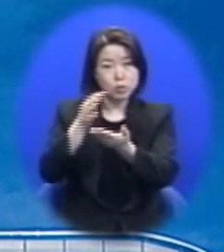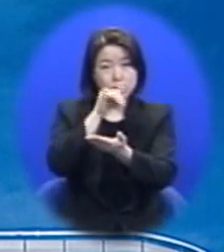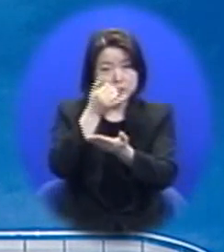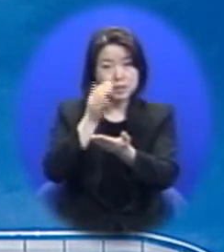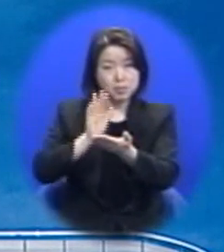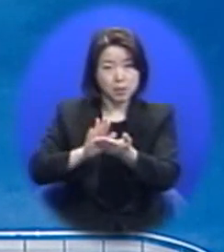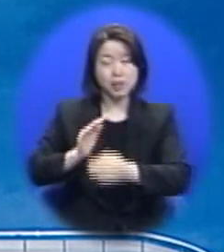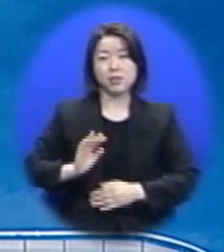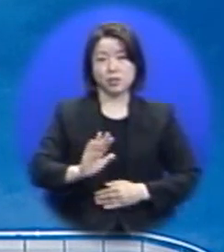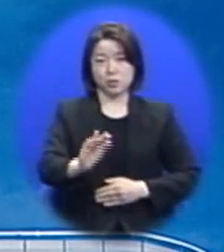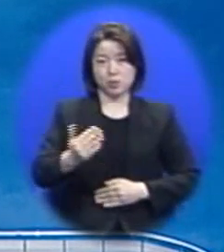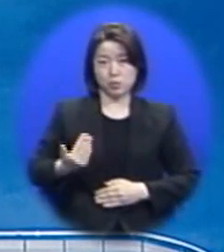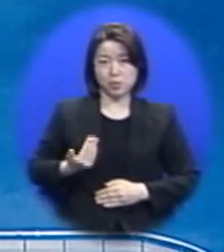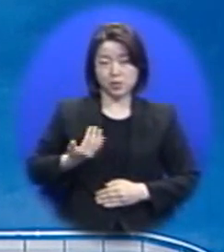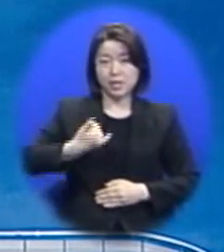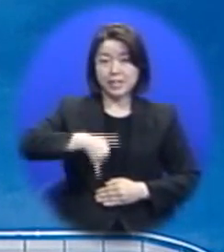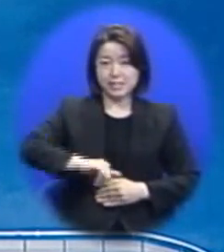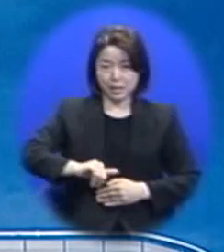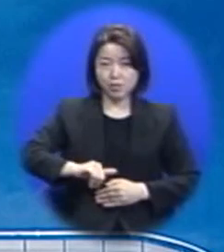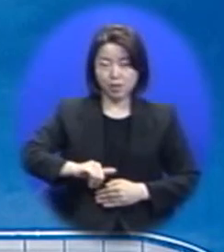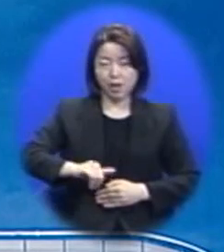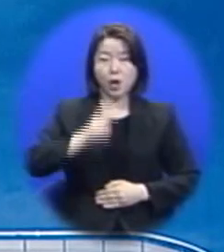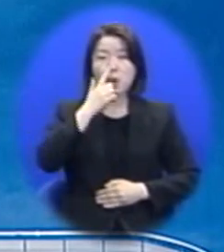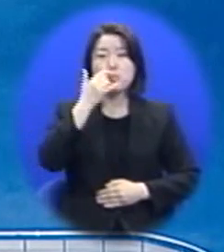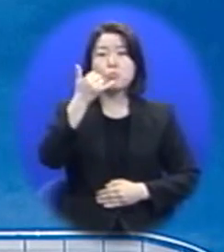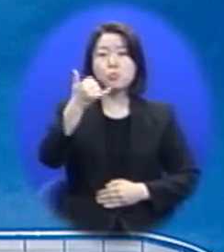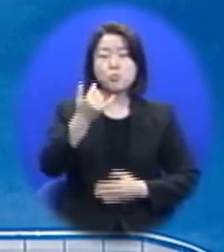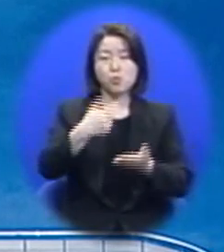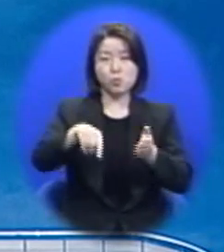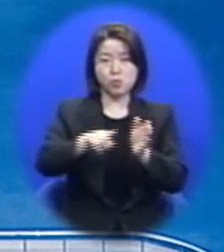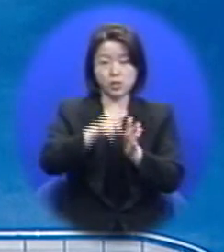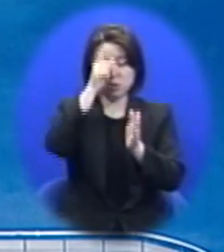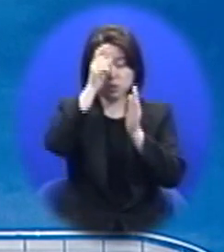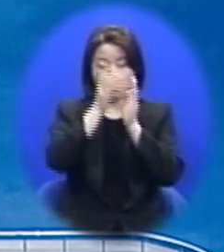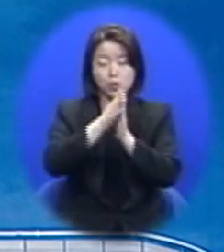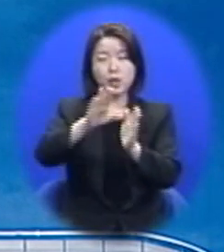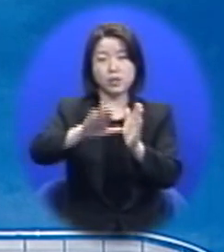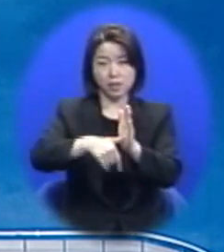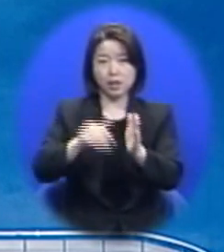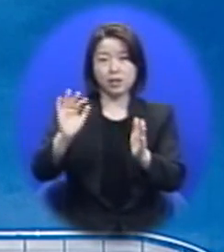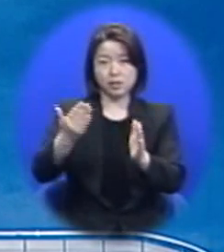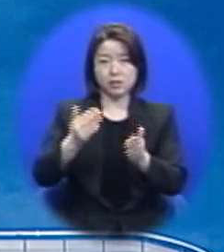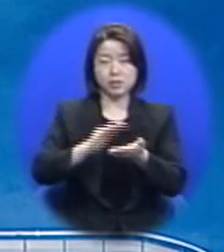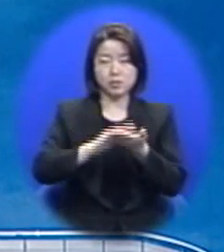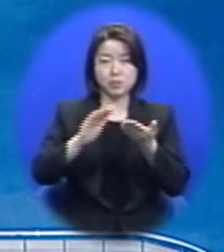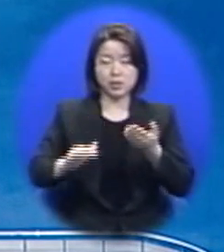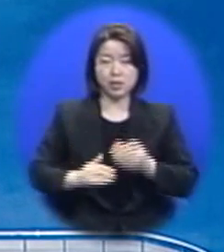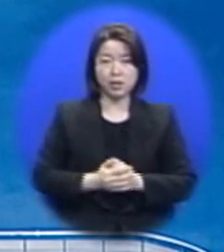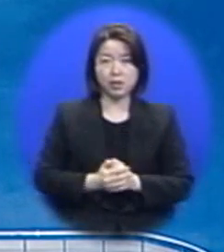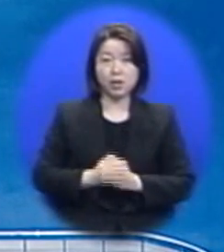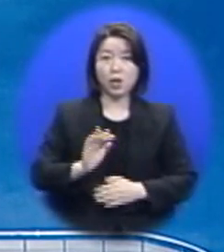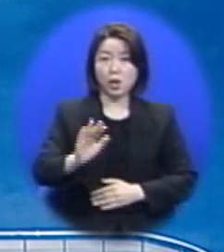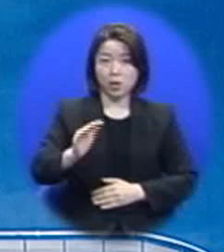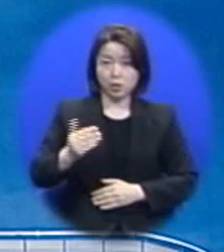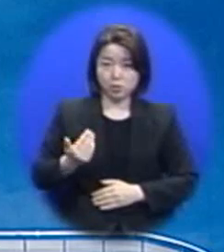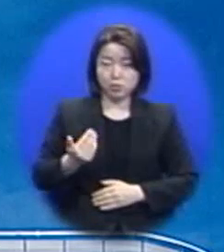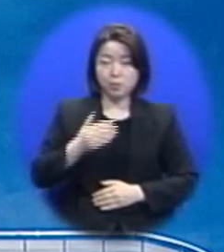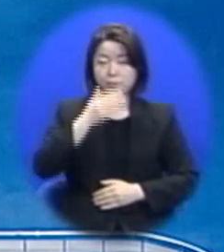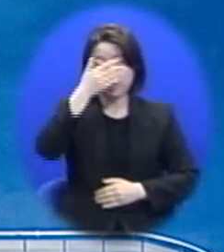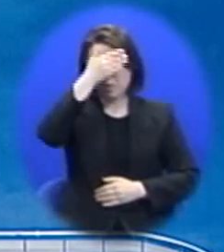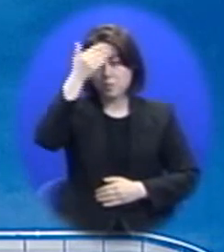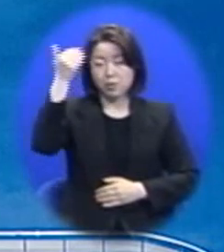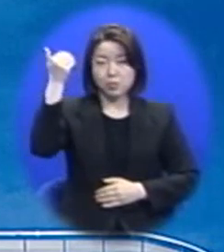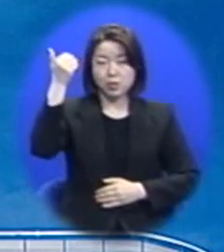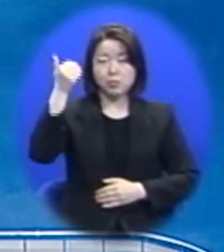요즘에는 자녀들이 부모를 위해서 기도하는 때가 됐습니다. 여러분, 자녀들이 부모를 위해서